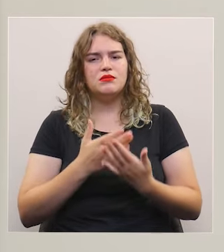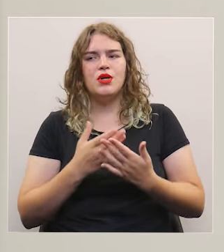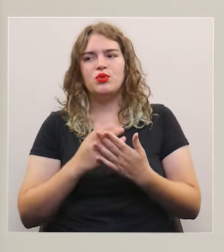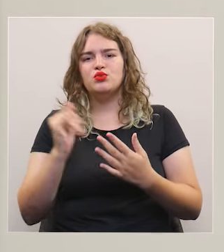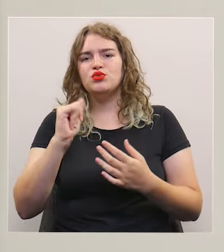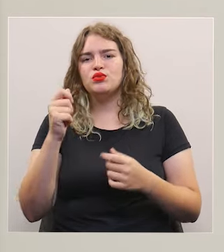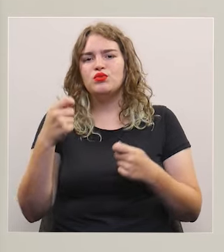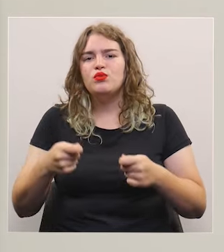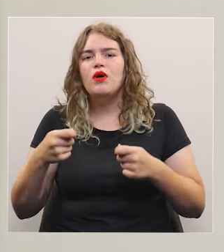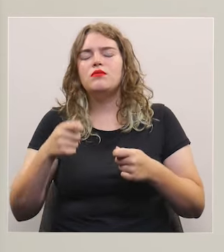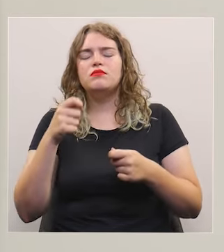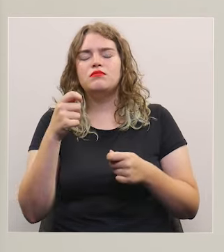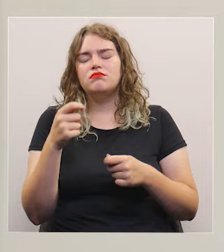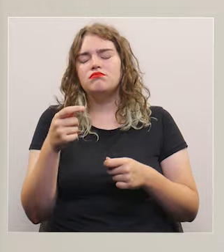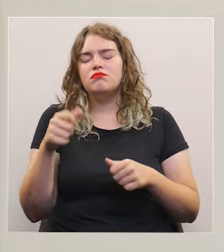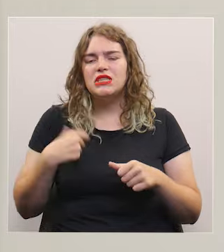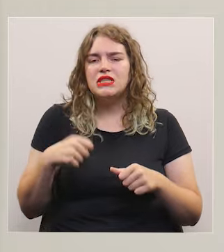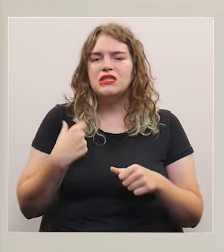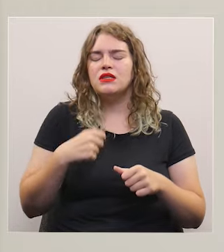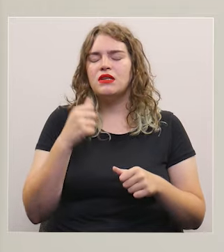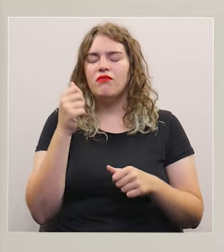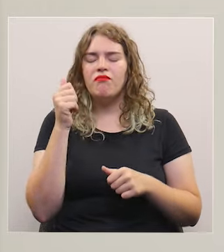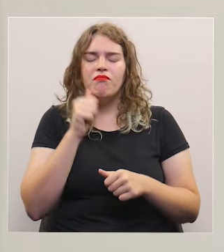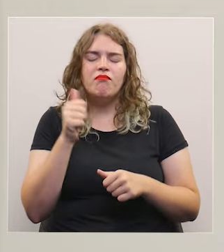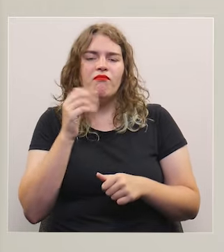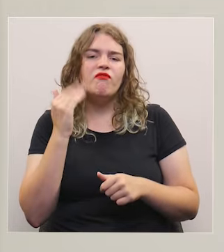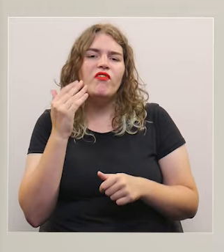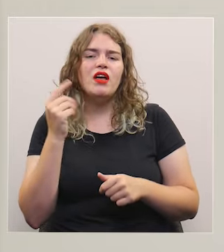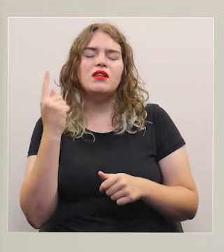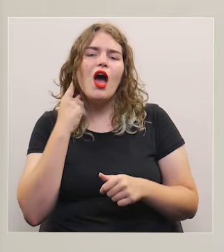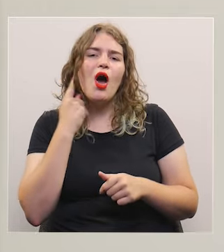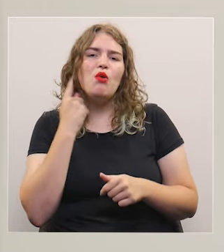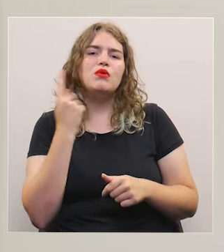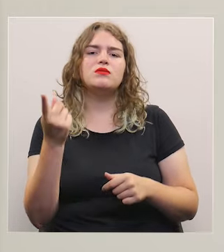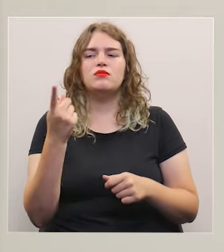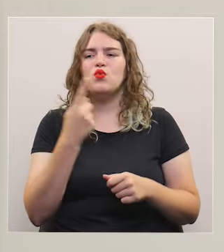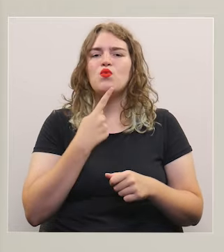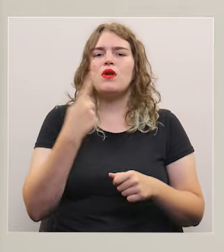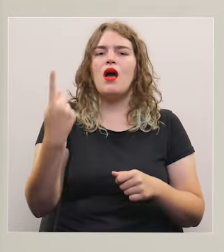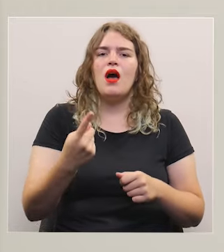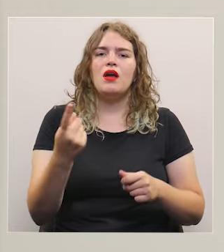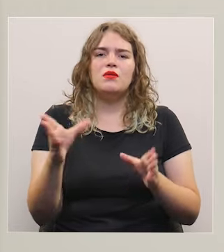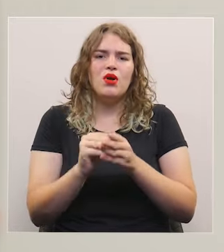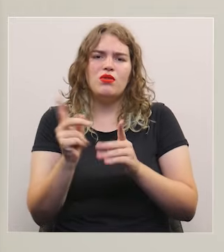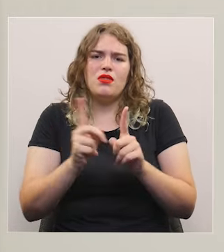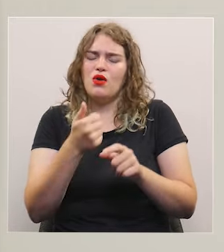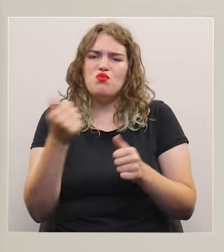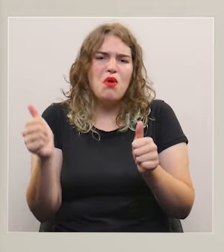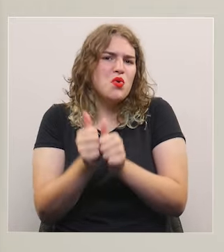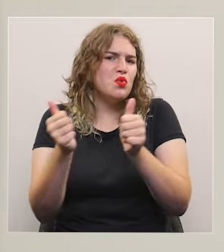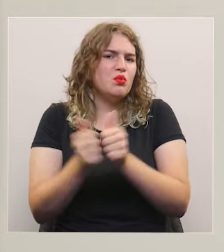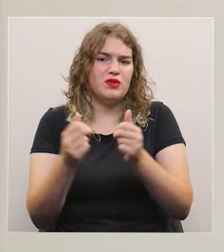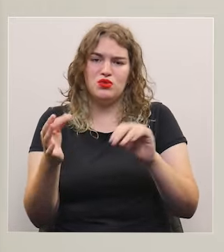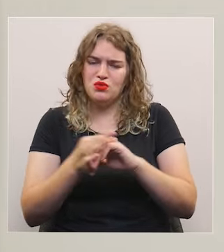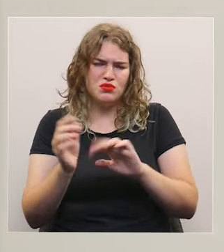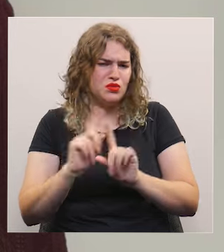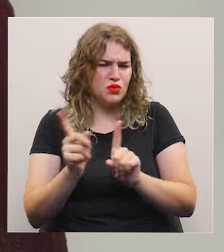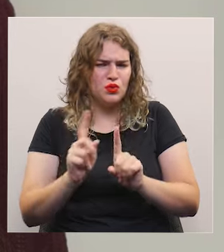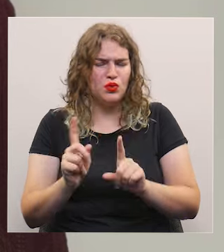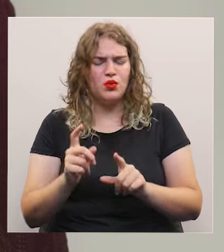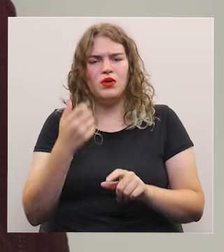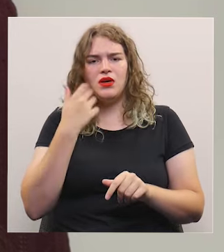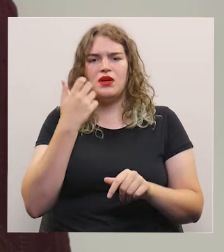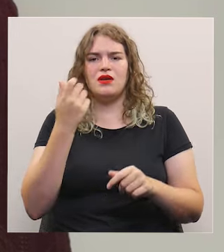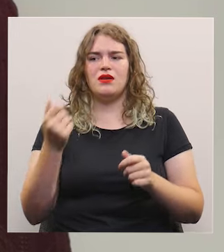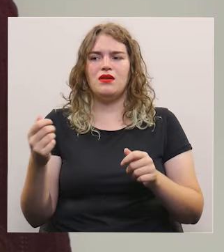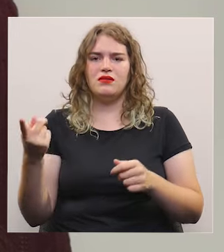toate doamnele, domnișoarele, fetele, femeile. Ei erau de un an împreună, dar ea era doar iubita lui și el iubitul ei